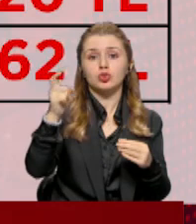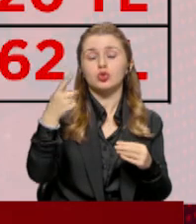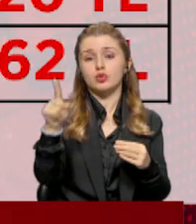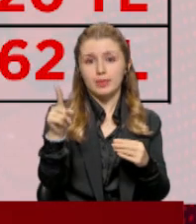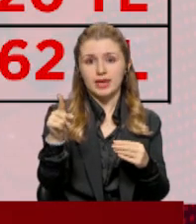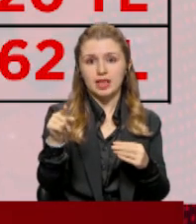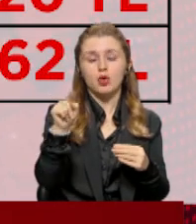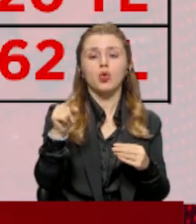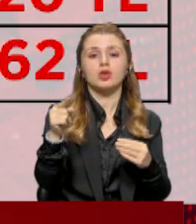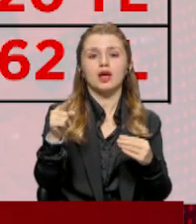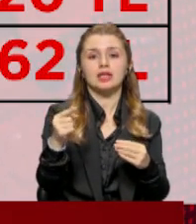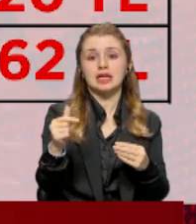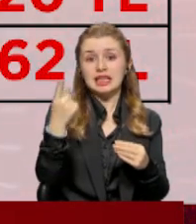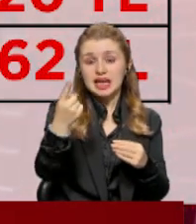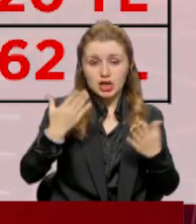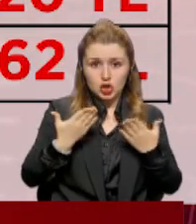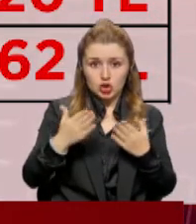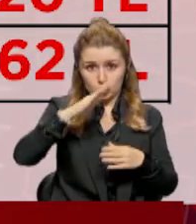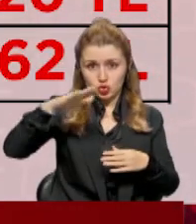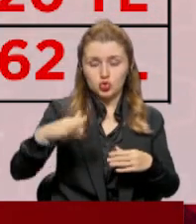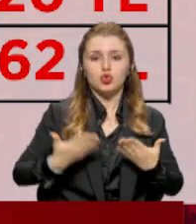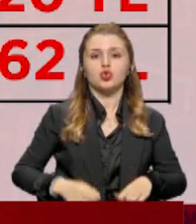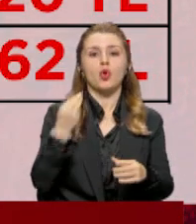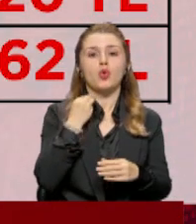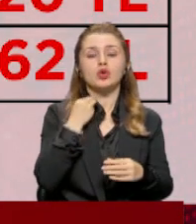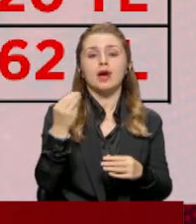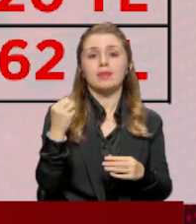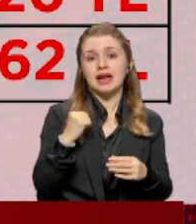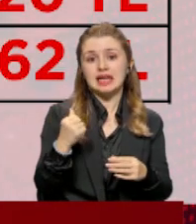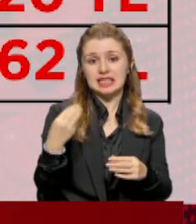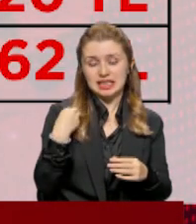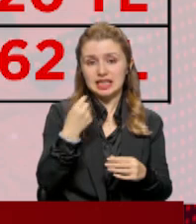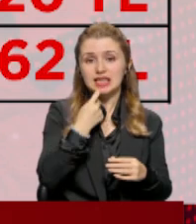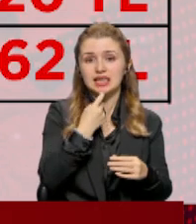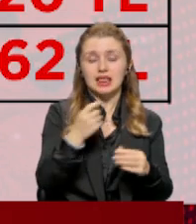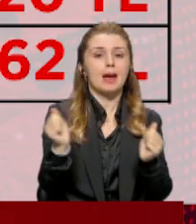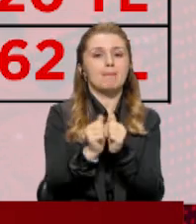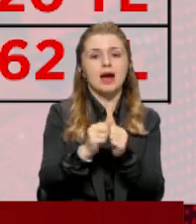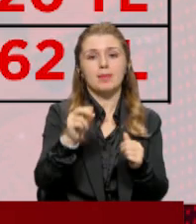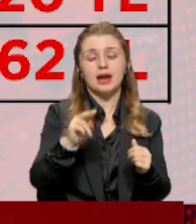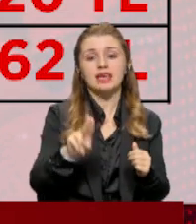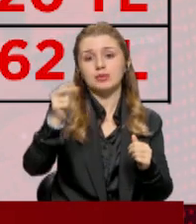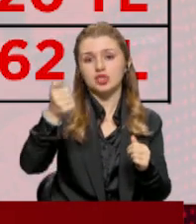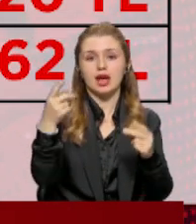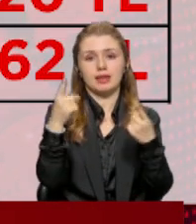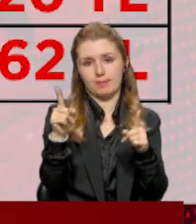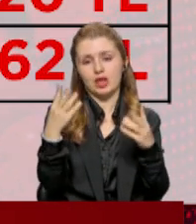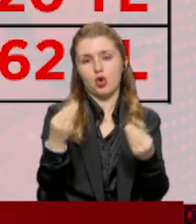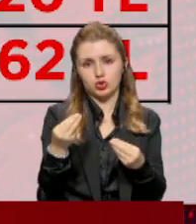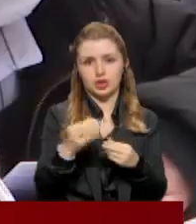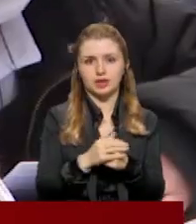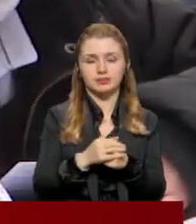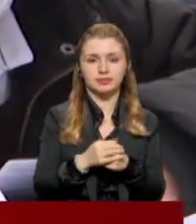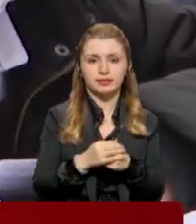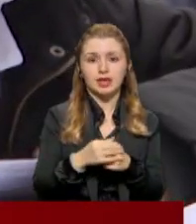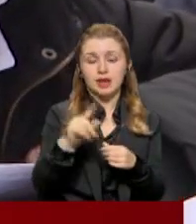49.695 lira olan tek çocuk doğum borçlanma bedeli de yeni yıl itibariyle 76.860 liraya yükselecek.